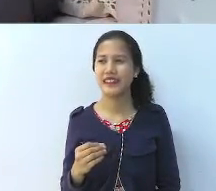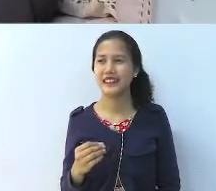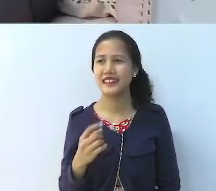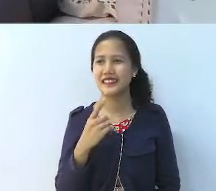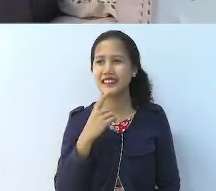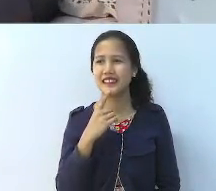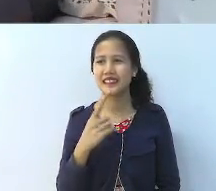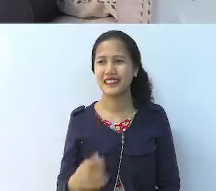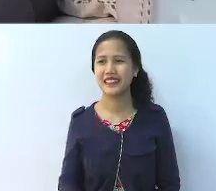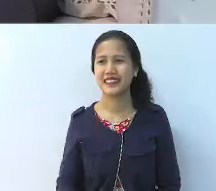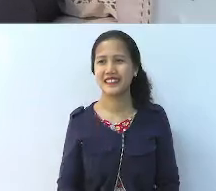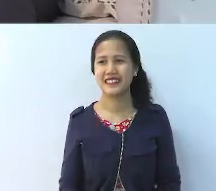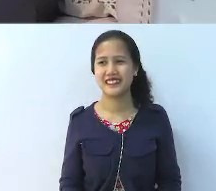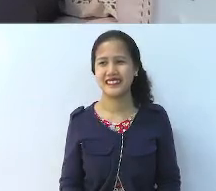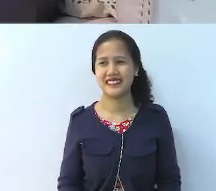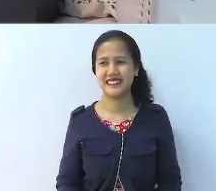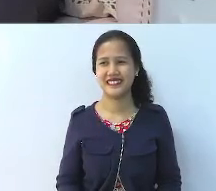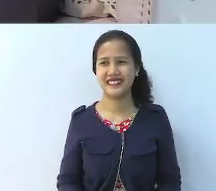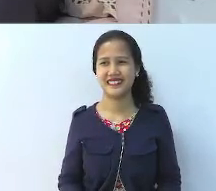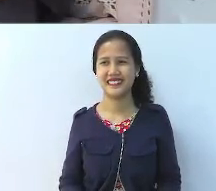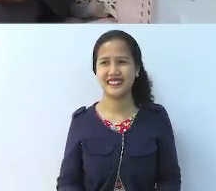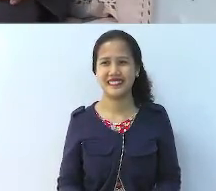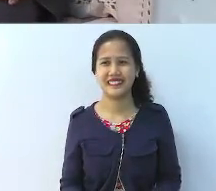Maraming po salamat. Pasensya na po kayo. At